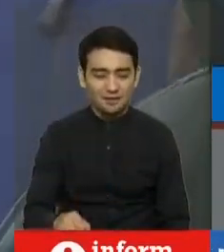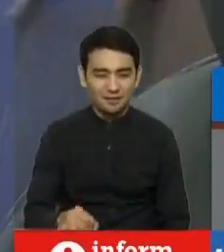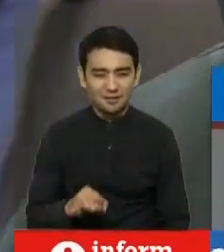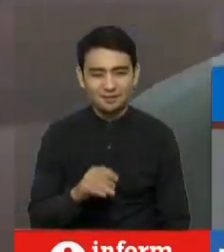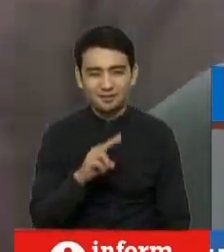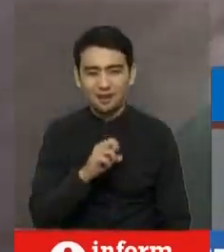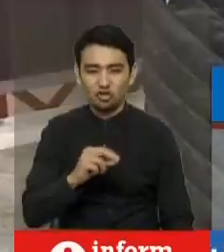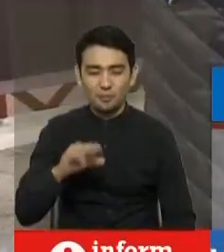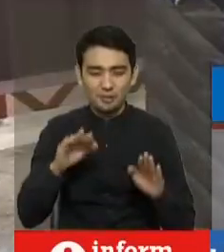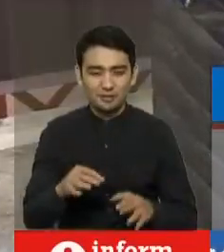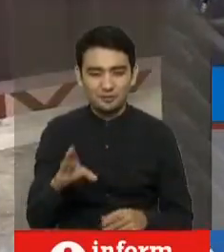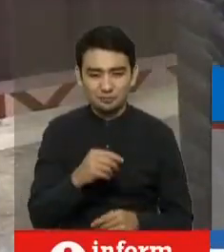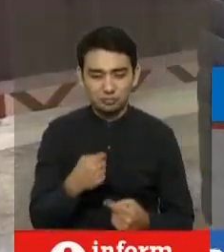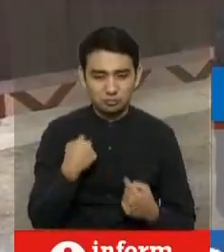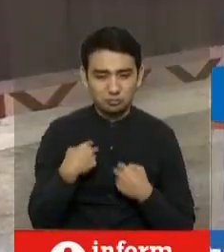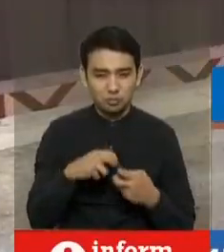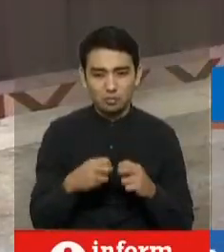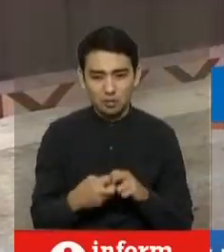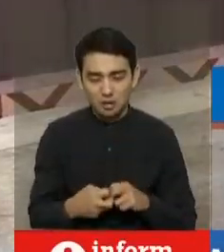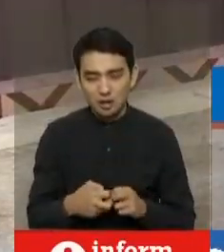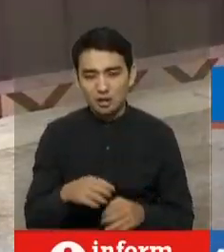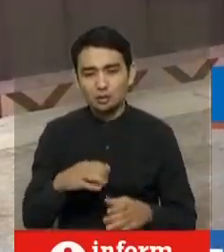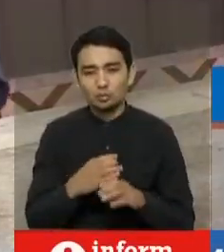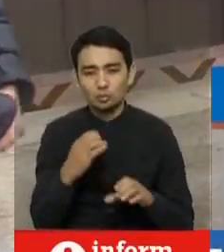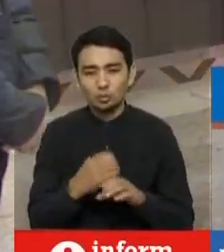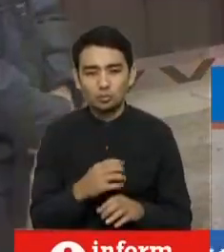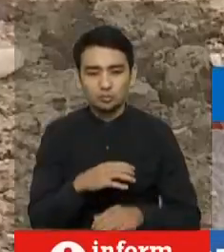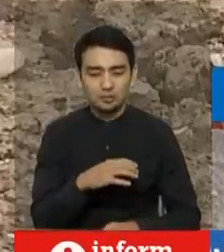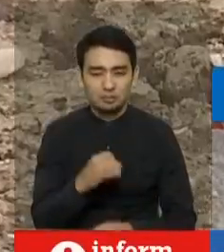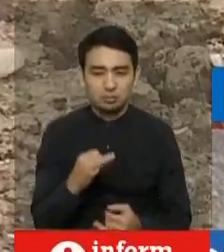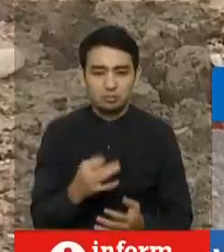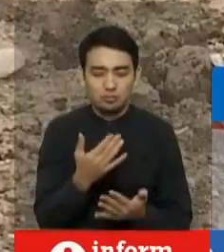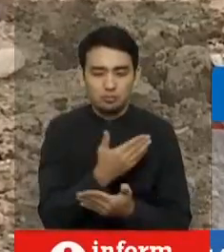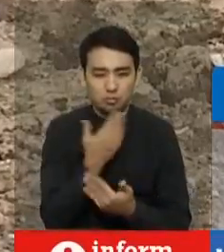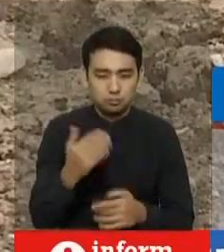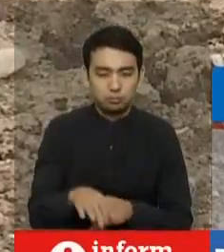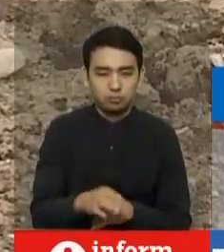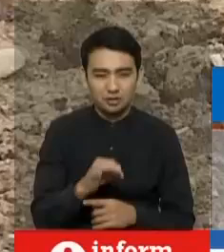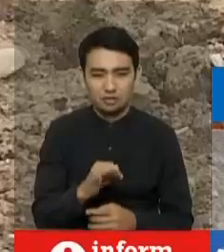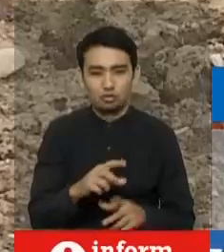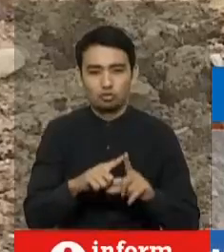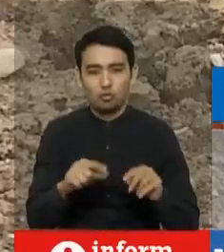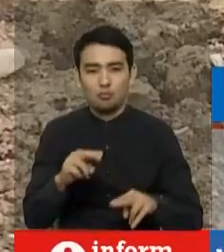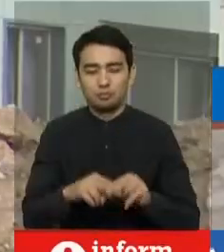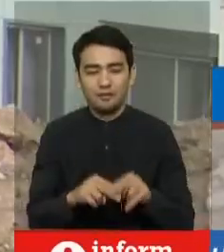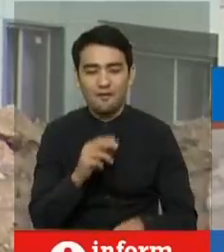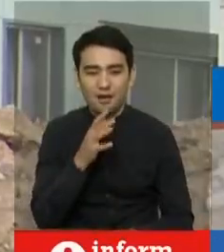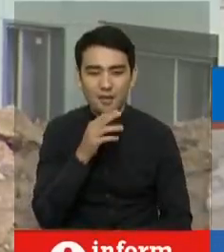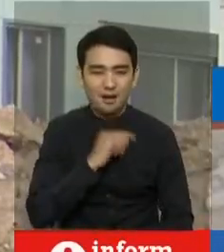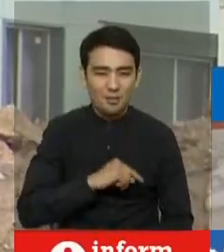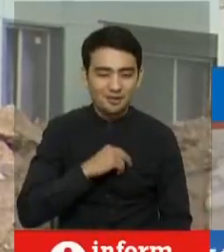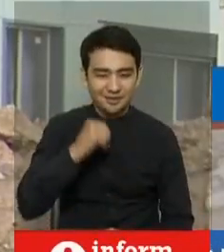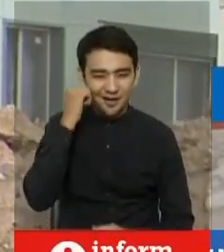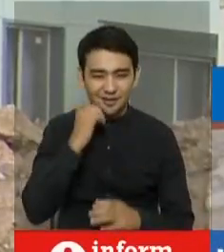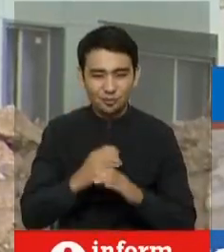что и в обычные дни они испытывают проблемы с давлением в трубах, теперь ее и вовсе нет. Дело в том, что выше строят школу, и во время работ старый